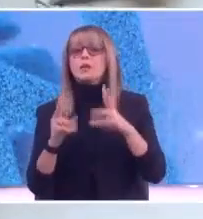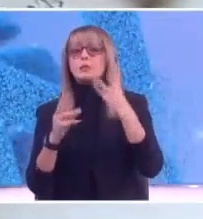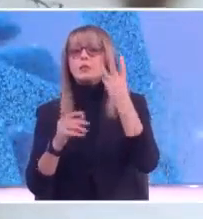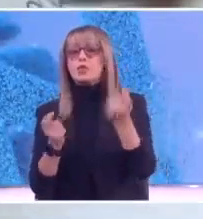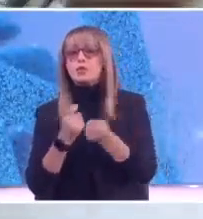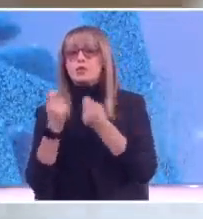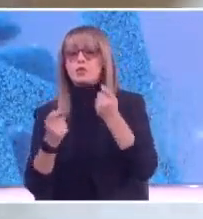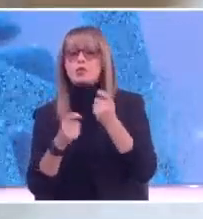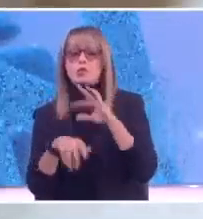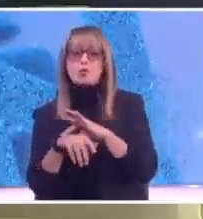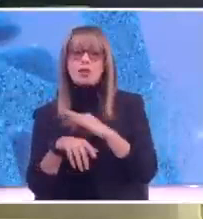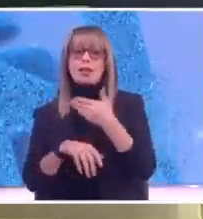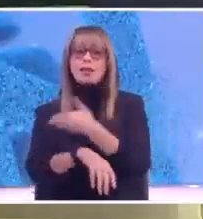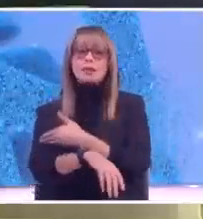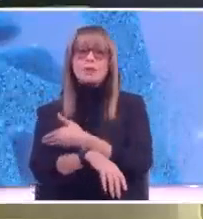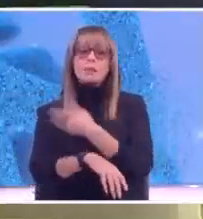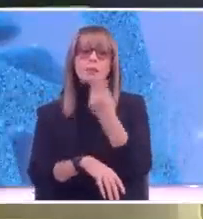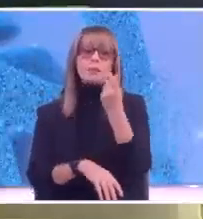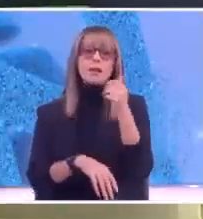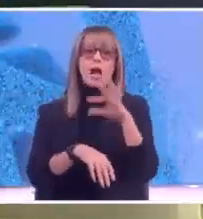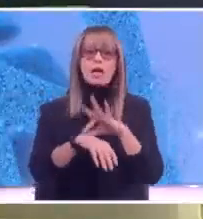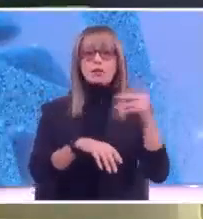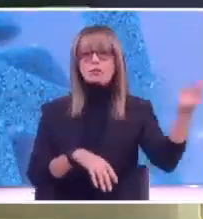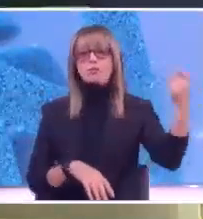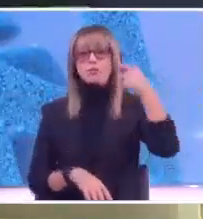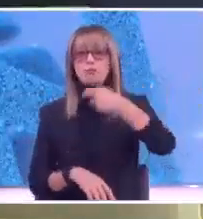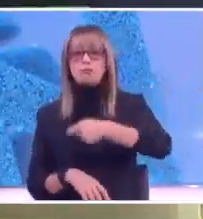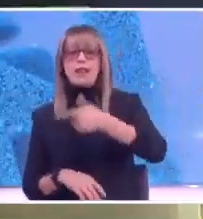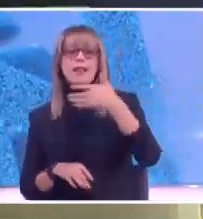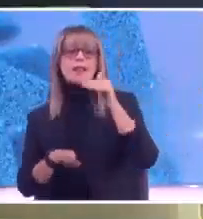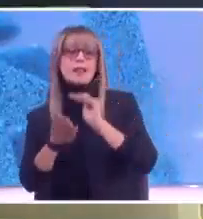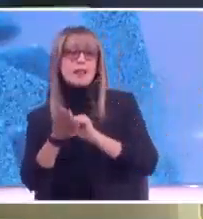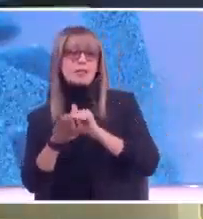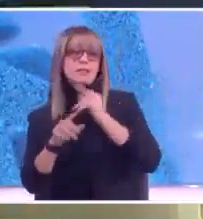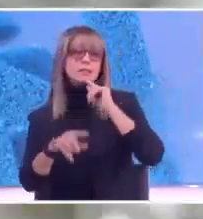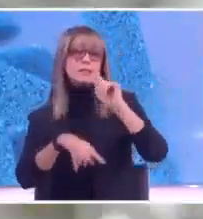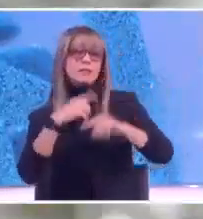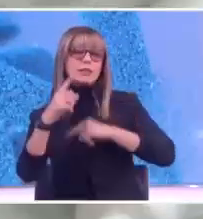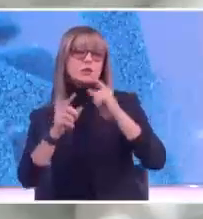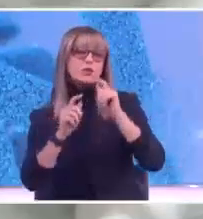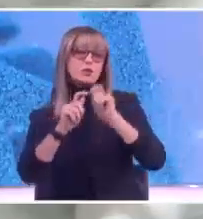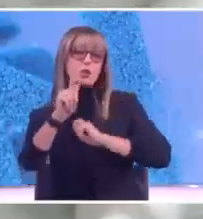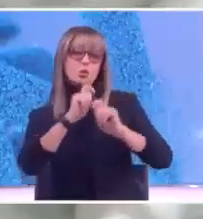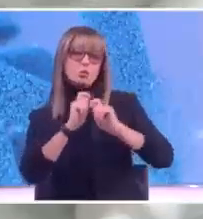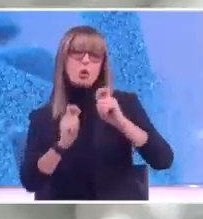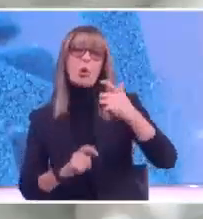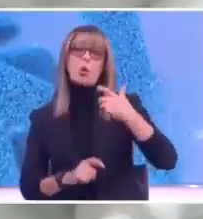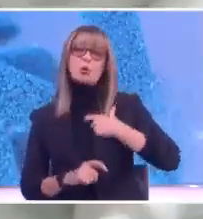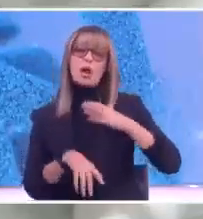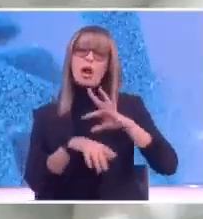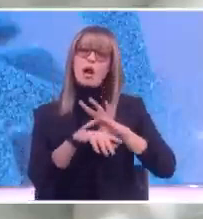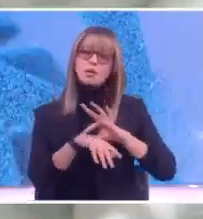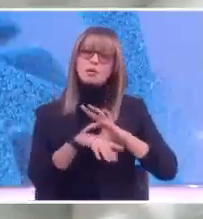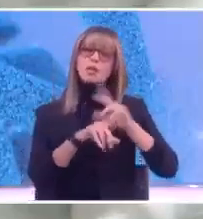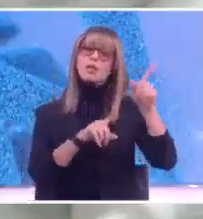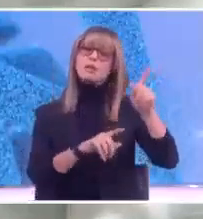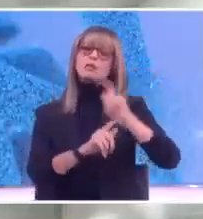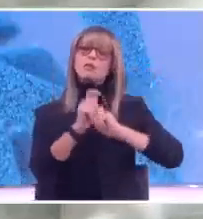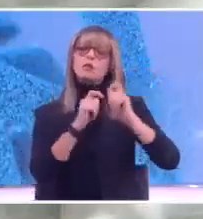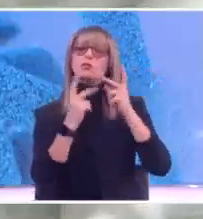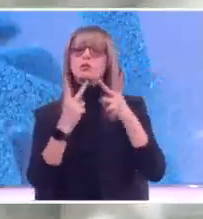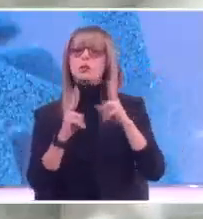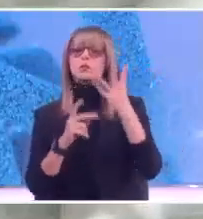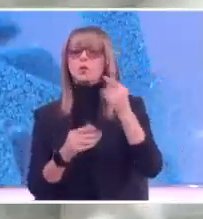hekimler hizmet bedeli hasta tarafından karşılanmak kaydıyla tedaviyi yıllık sözleşmeyle özel hastaneler ve tıp merkezlerinde